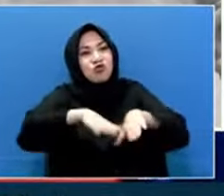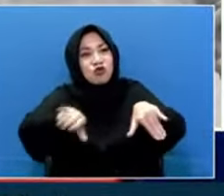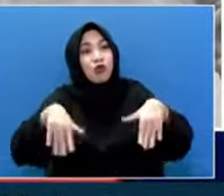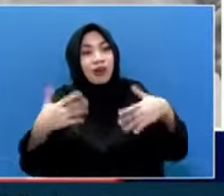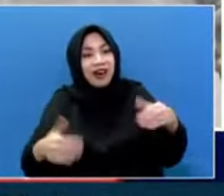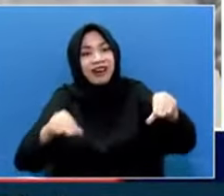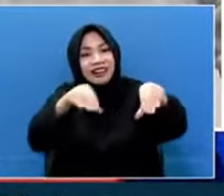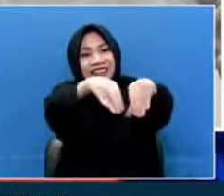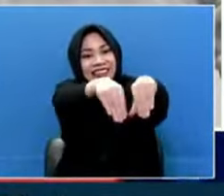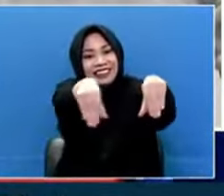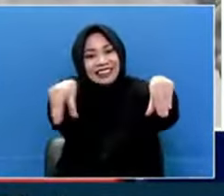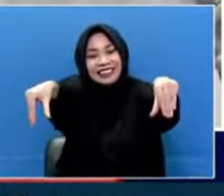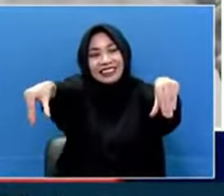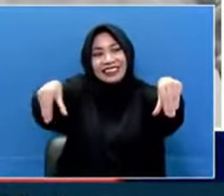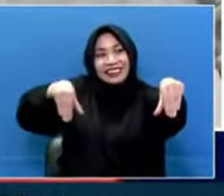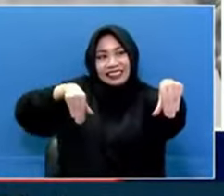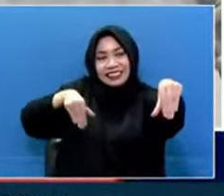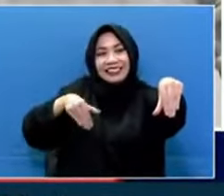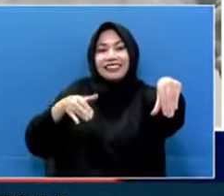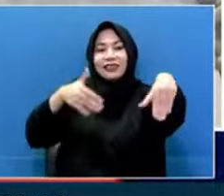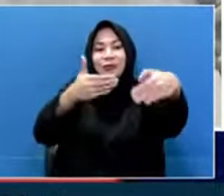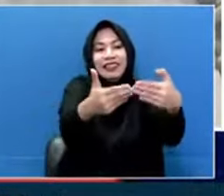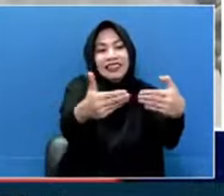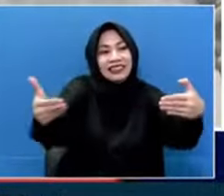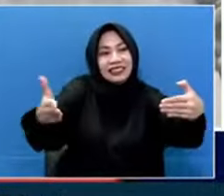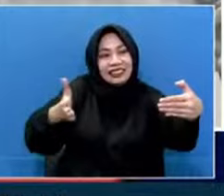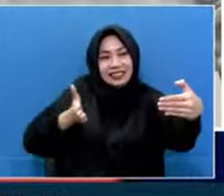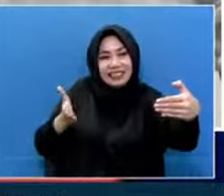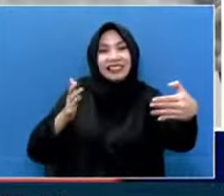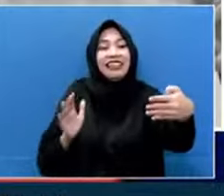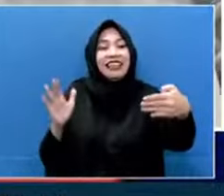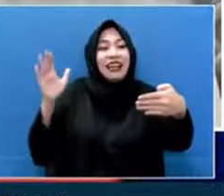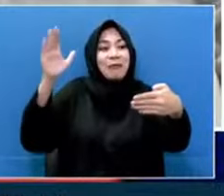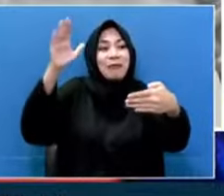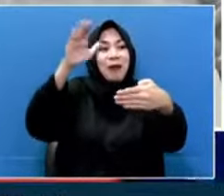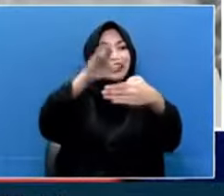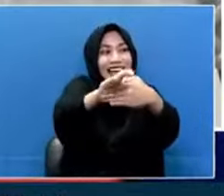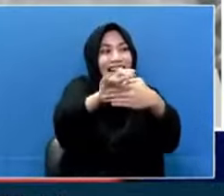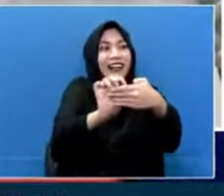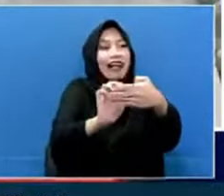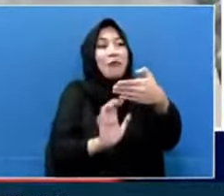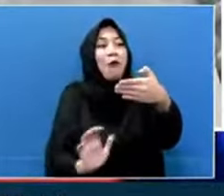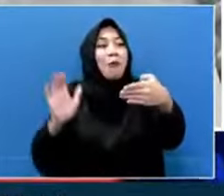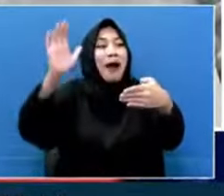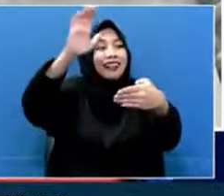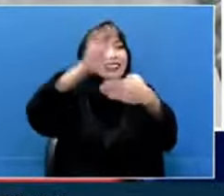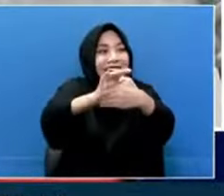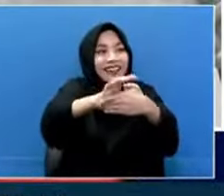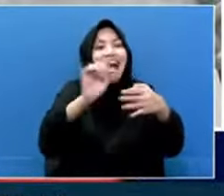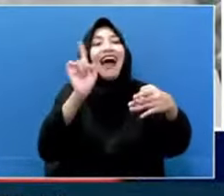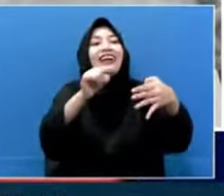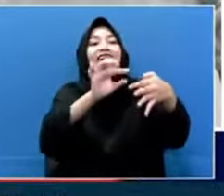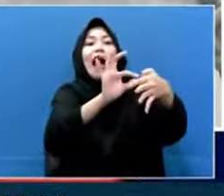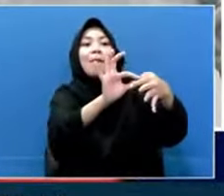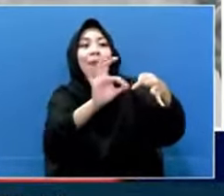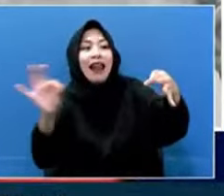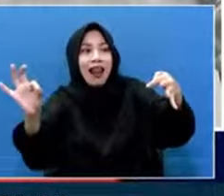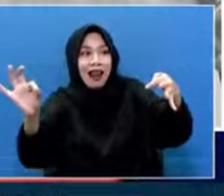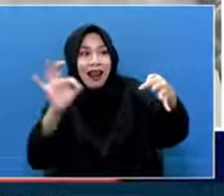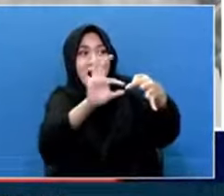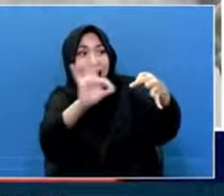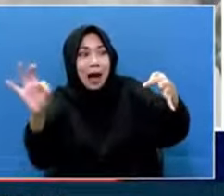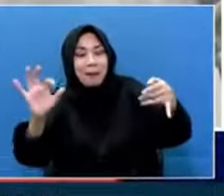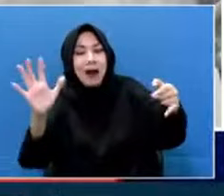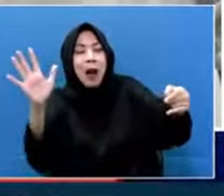kemudian saat G mau keluar dari air itu memanjat pompa listrik itu dan memegangi kabel yang